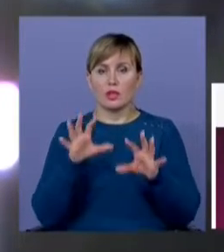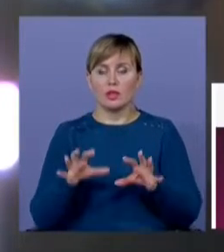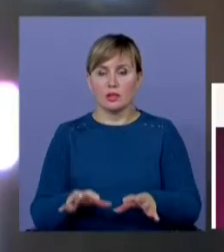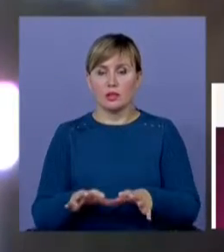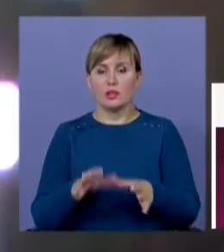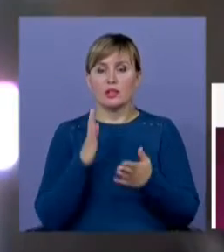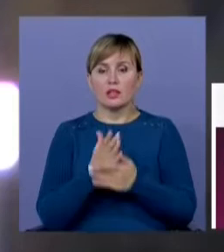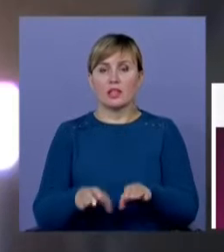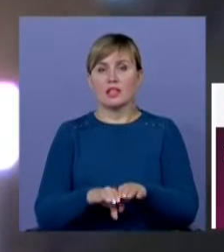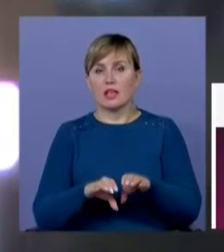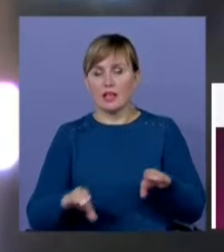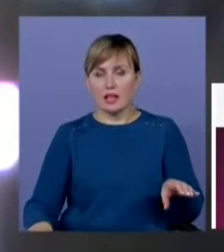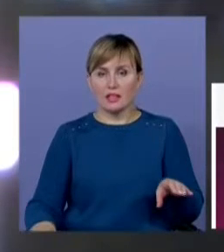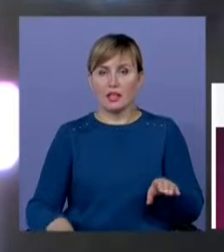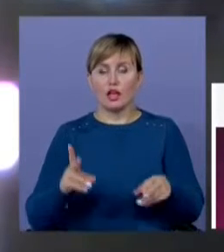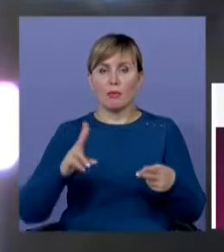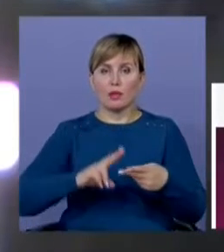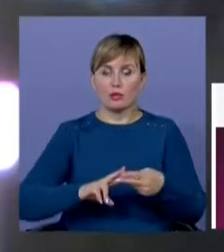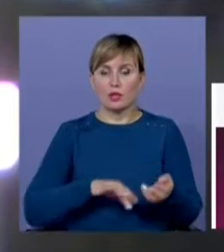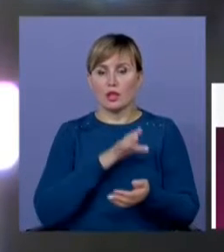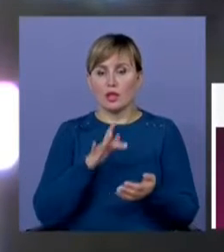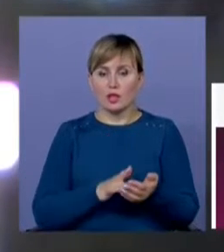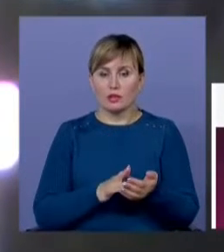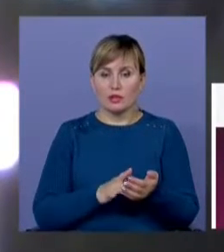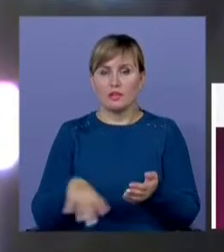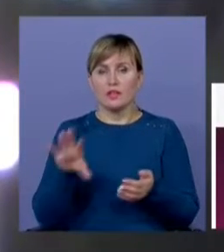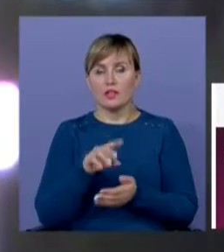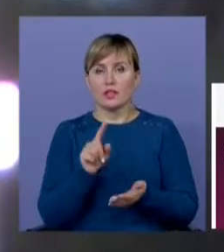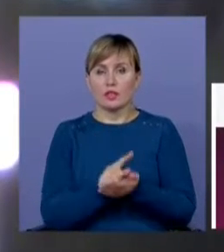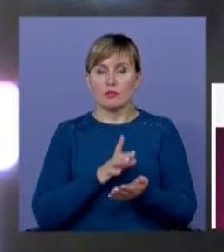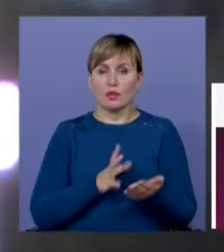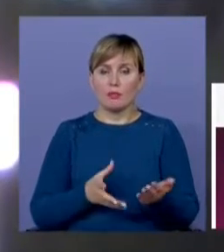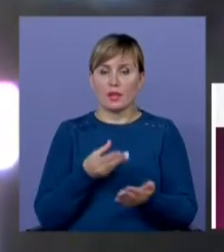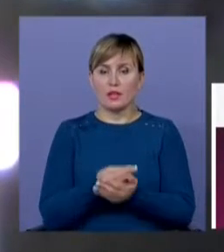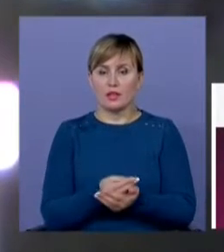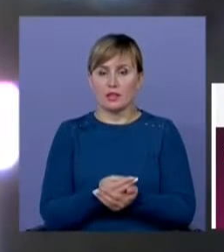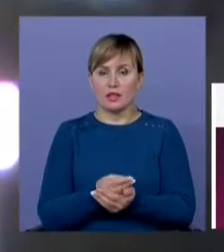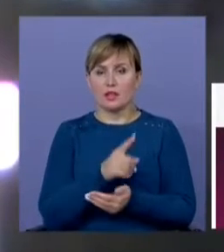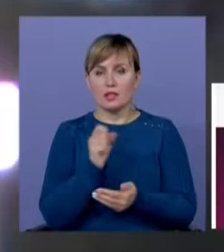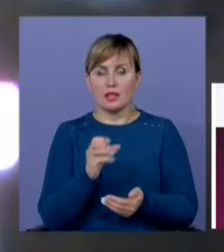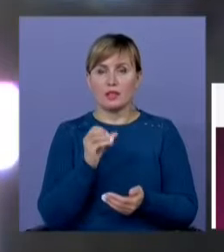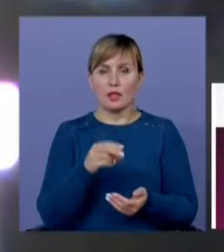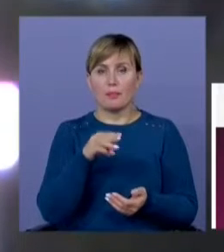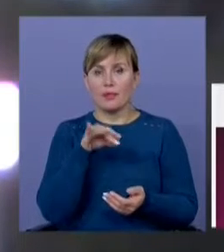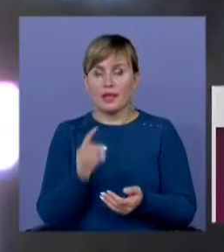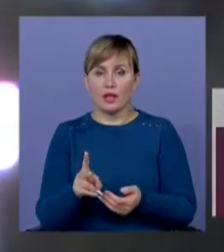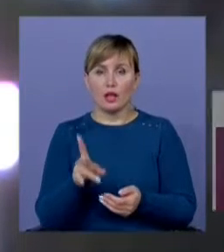есть канализация, к подключению городской сети нет, все должны были платить за септик.